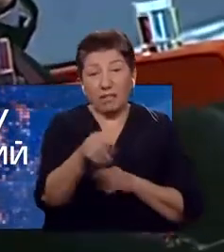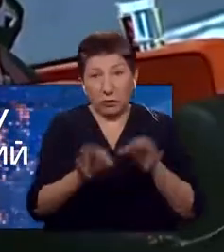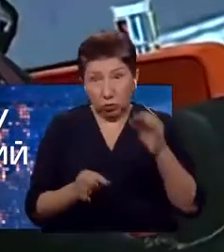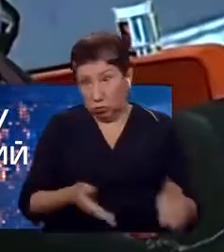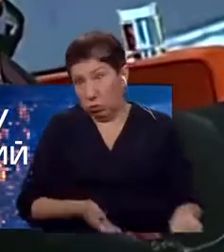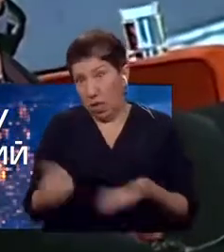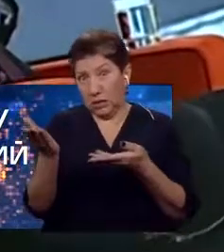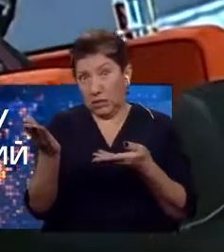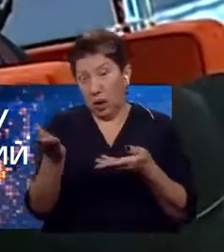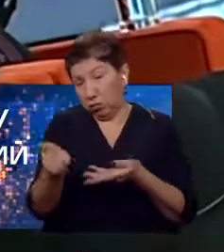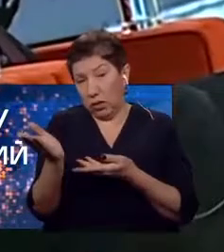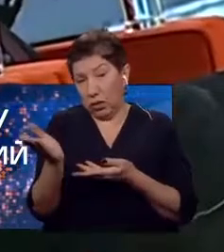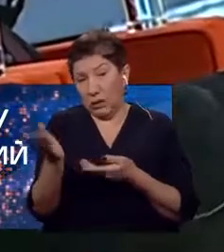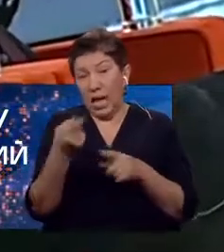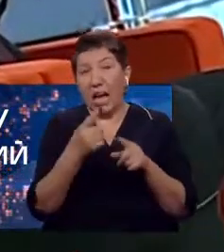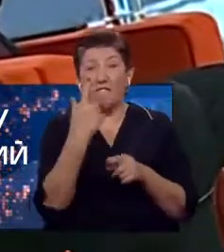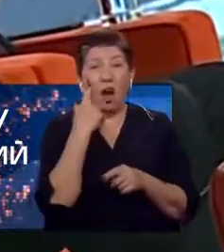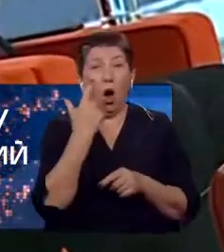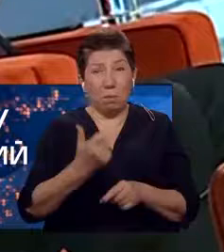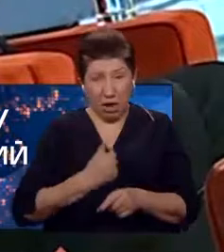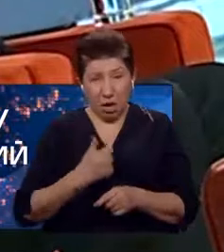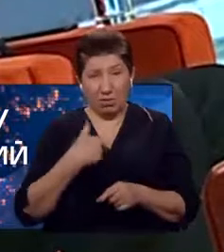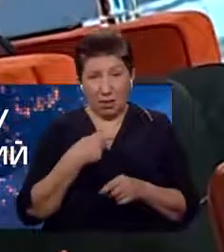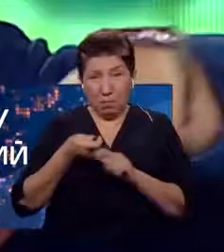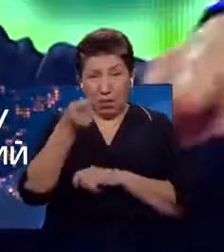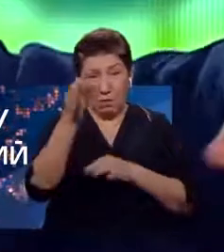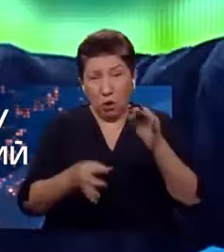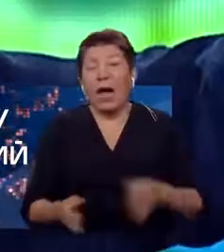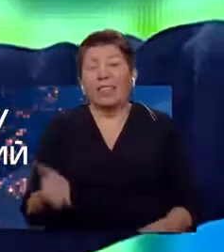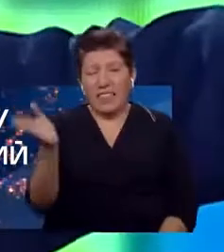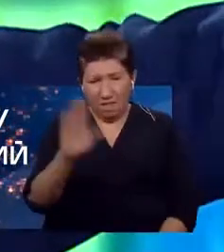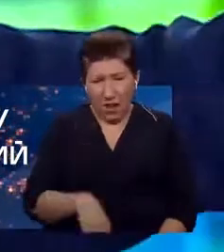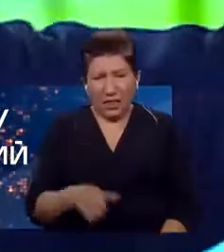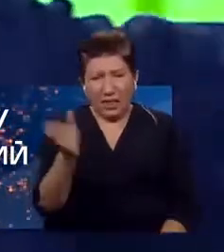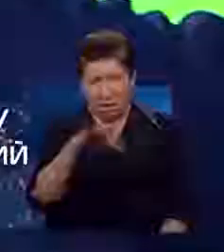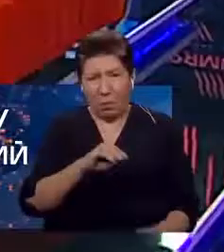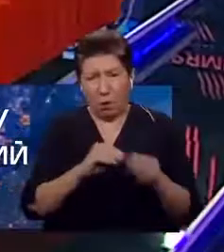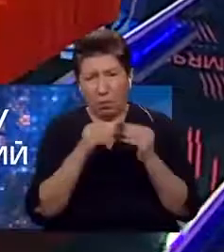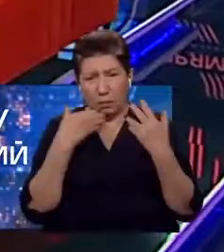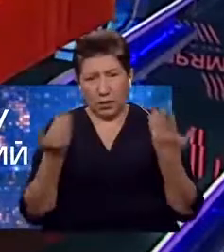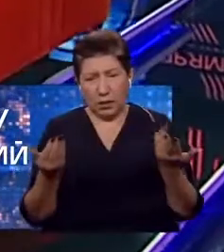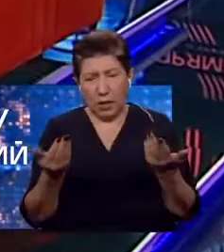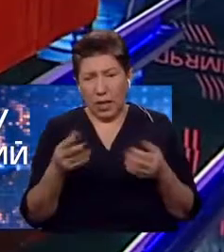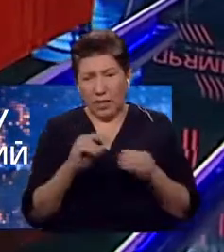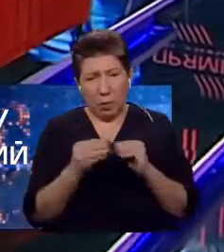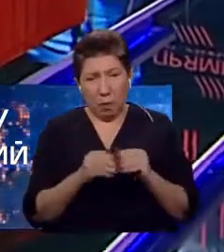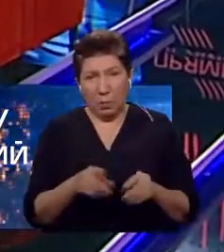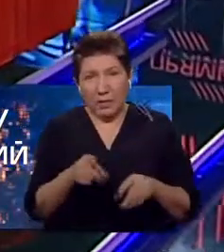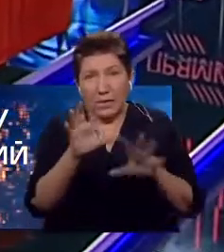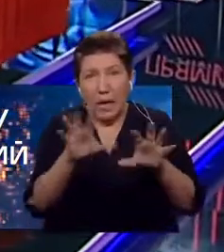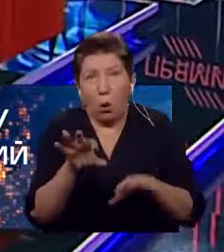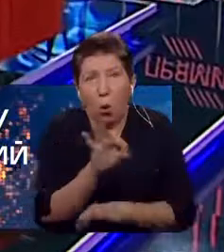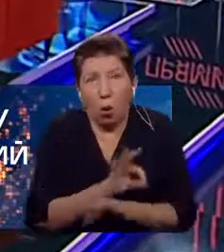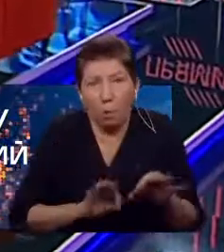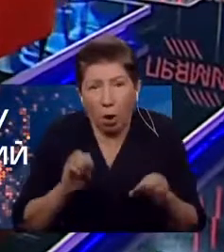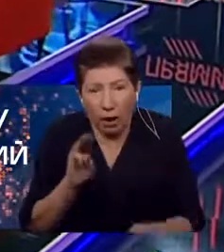ласка, суд. Нема проблем. Я за цю хотів образу подам будь на ласка, вас суд. Подавайте персонально не на проблема вас, бо це не шахрайство. Не проблема. Це законопроект, який